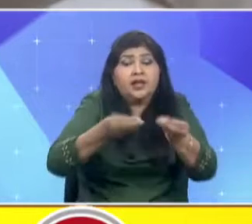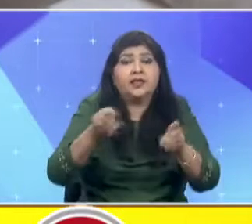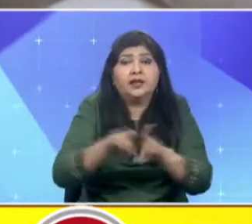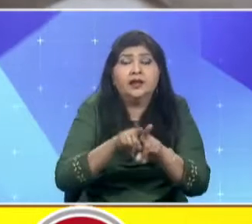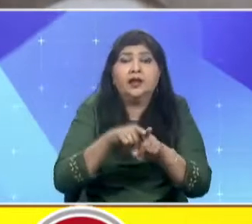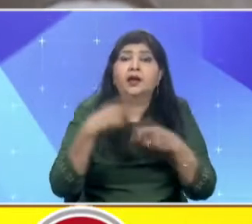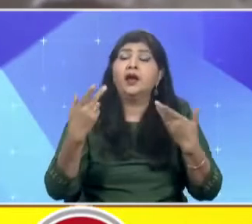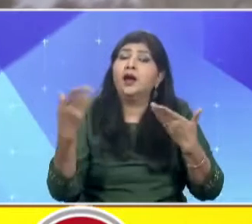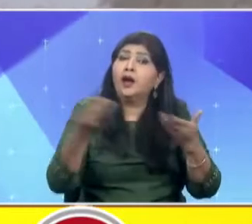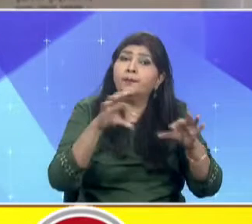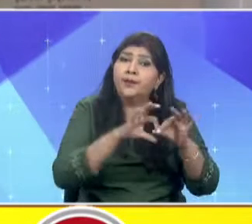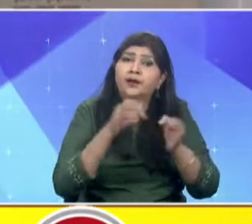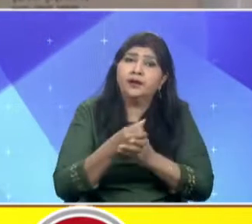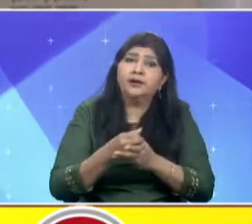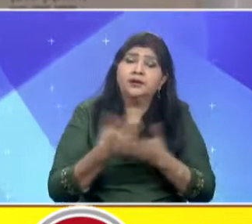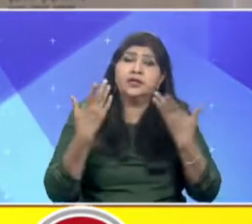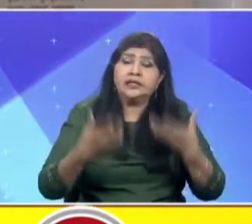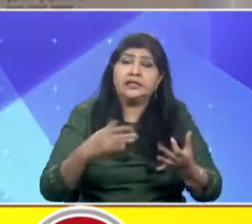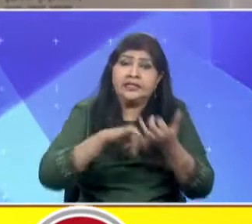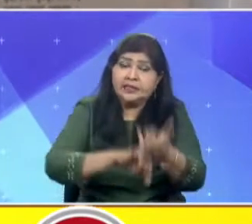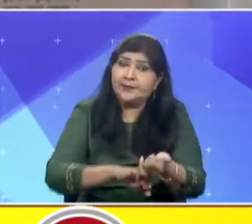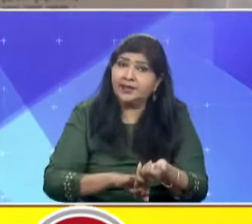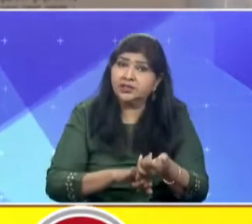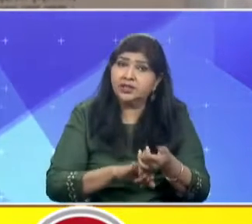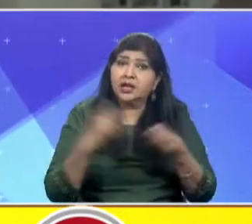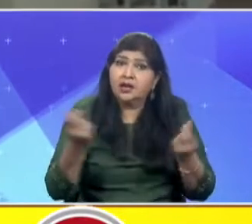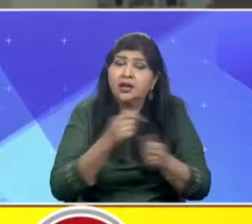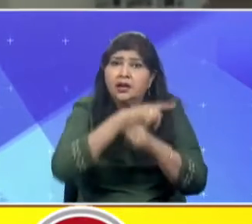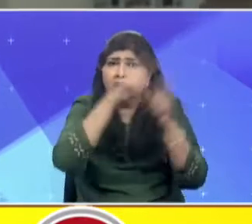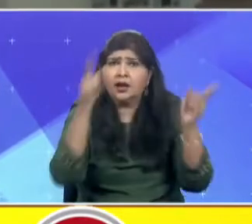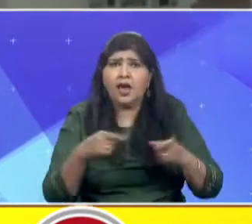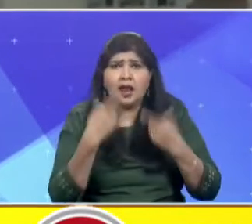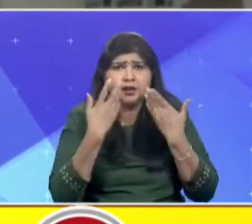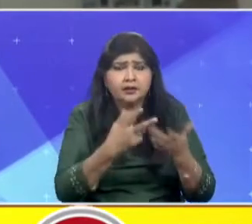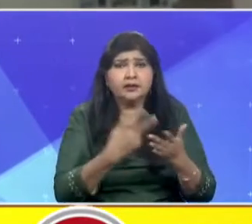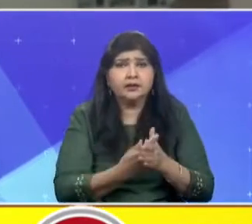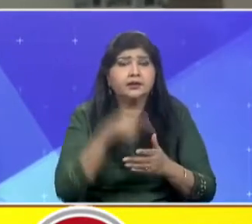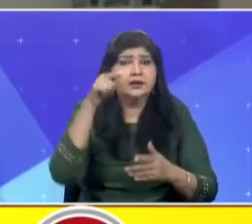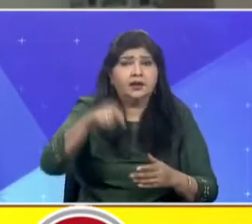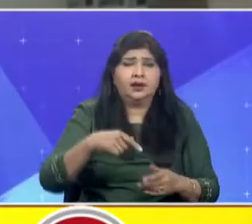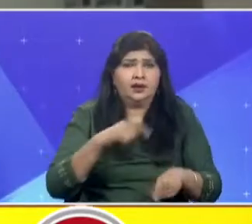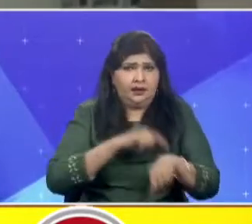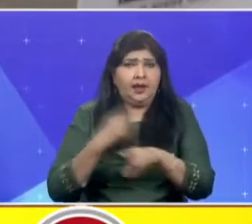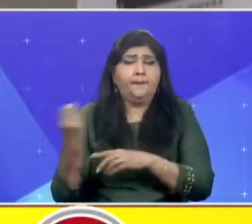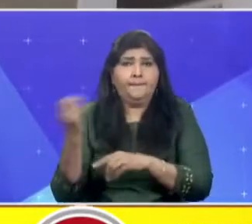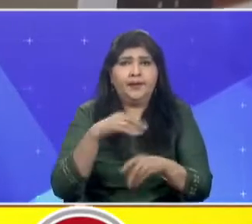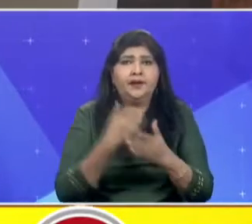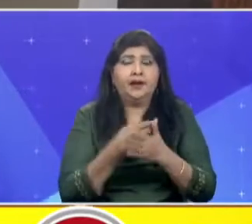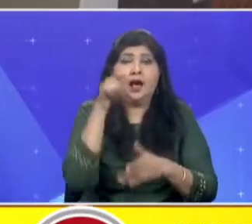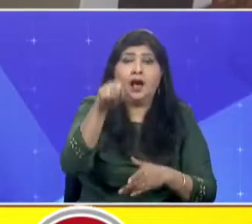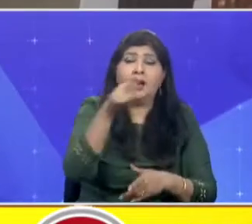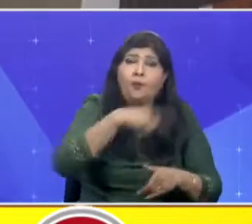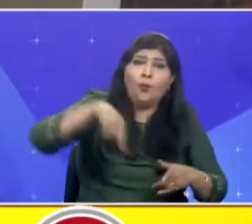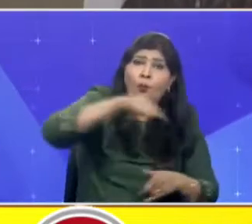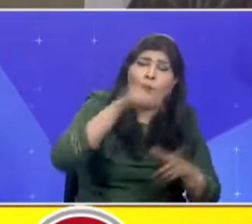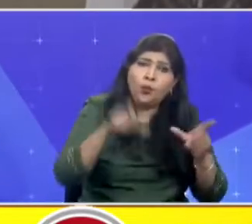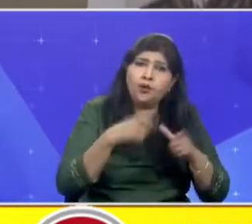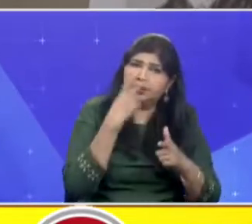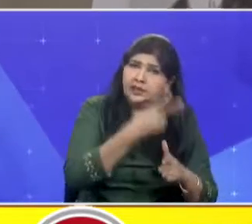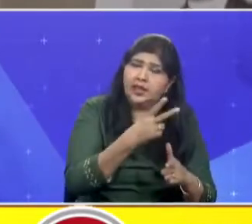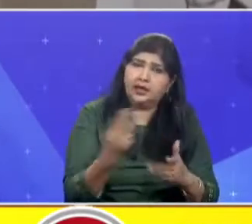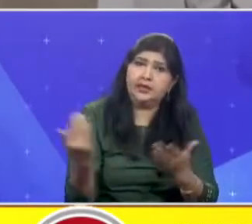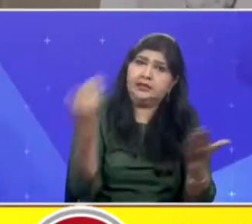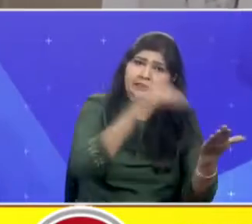अपने आप में बहुत ही अनूठी गैलरी है। यदि अवसर मिले तो आप इसे